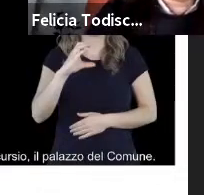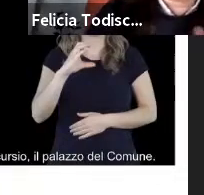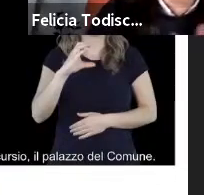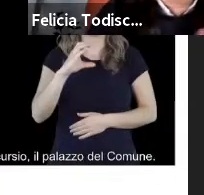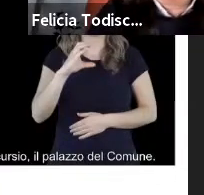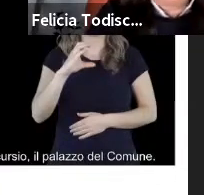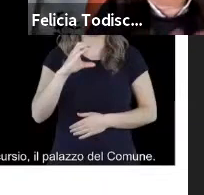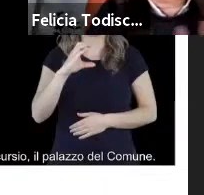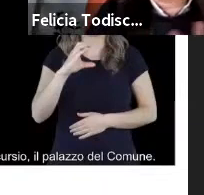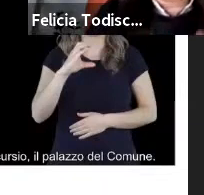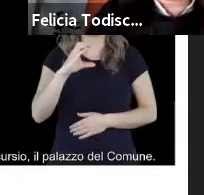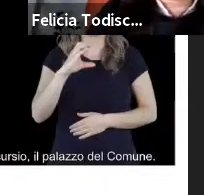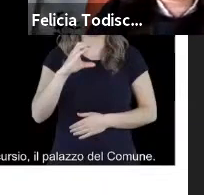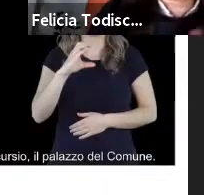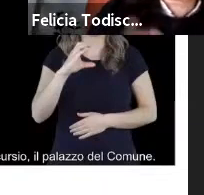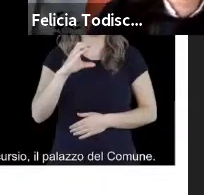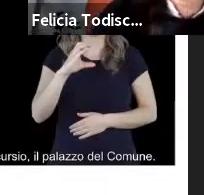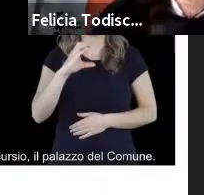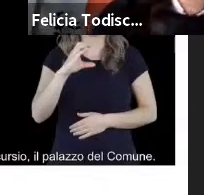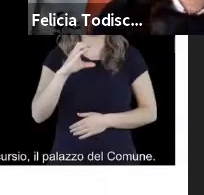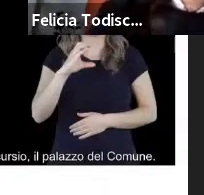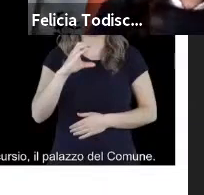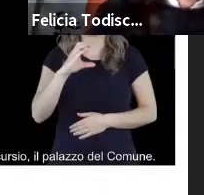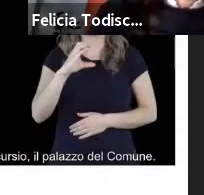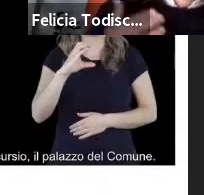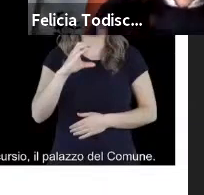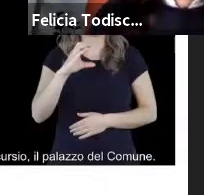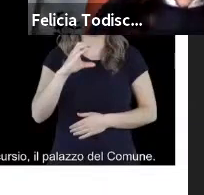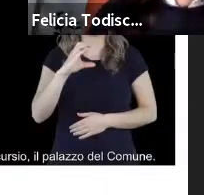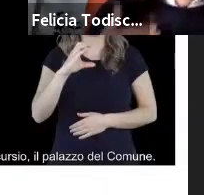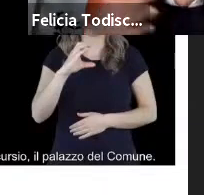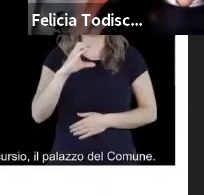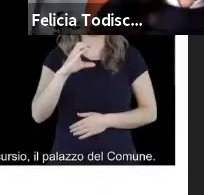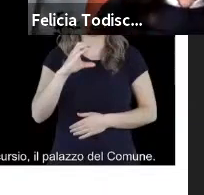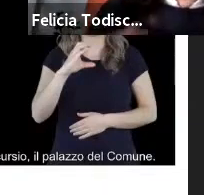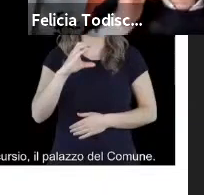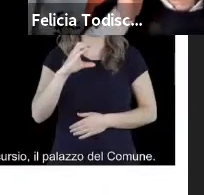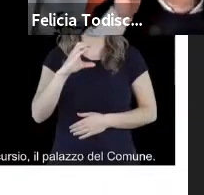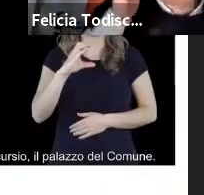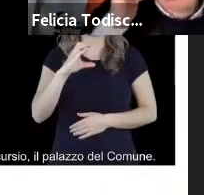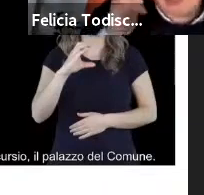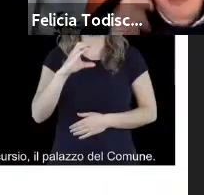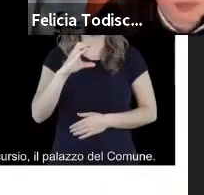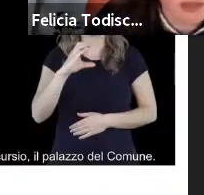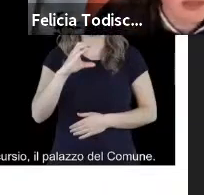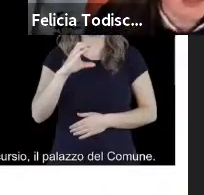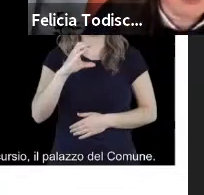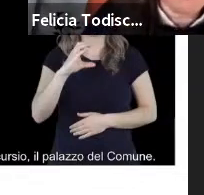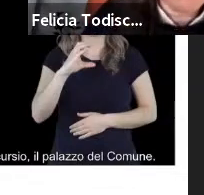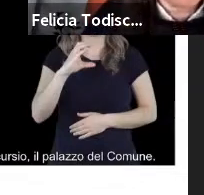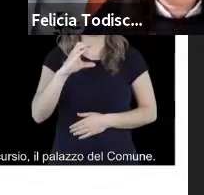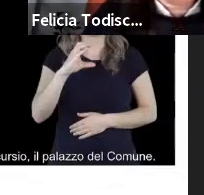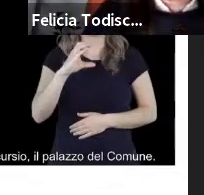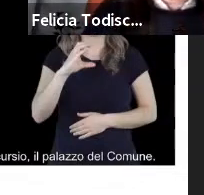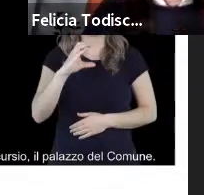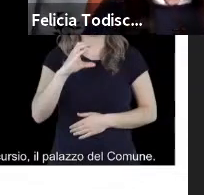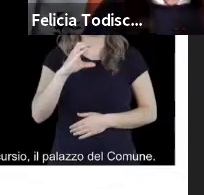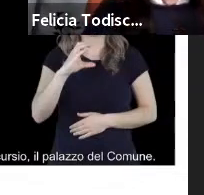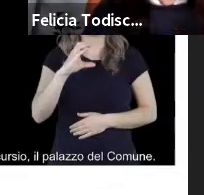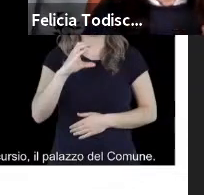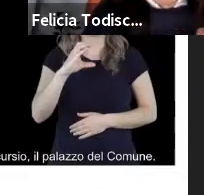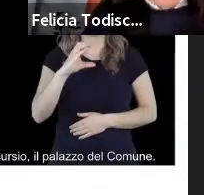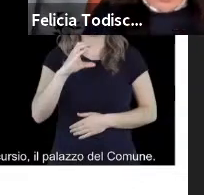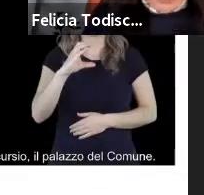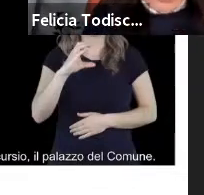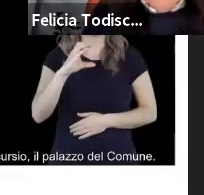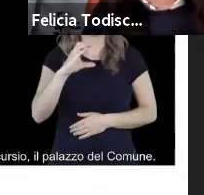quali barriere o quali facilitazioni ci sono per arrivare e per muoversi in quel museo. Schede